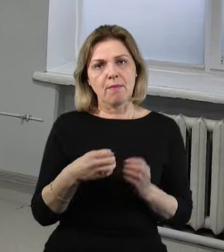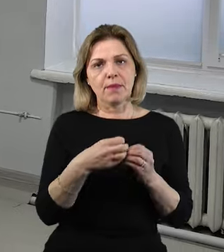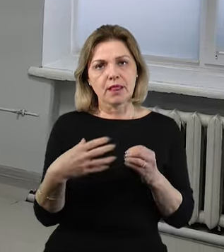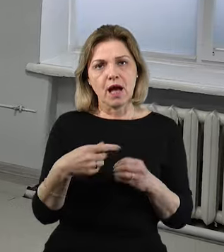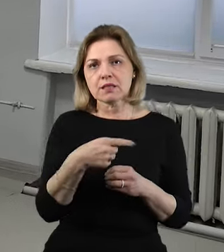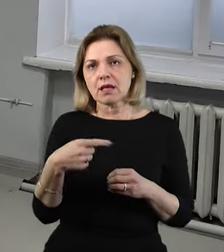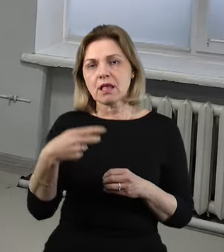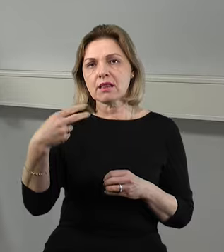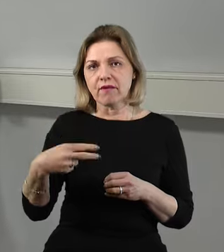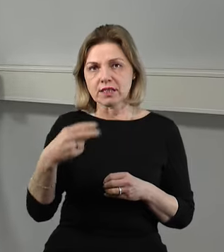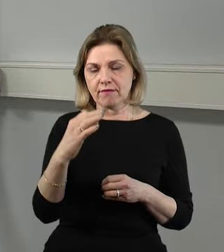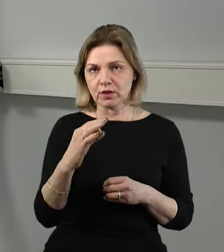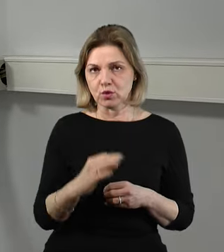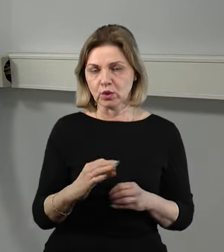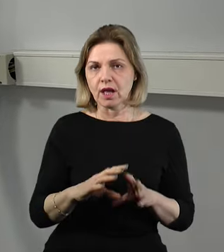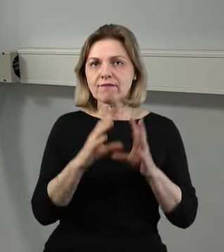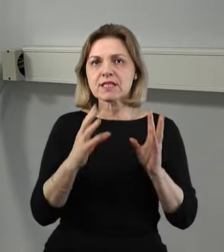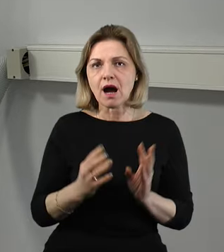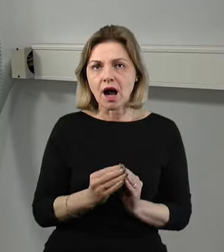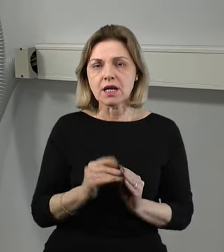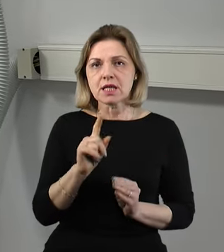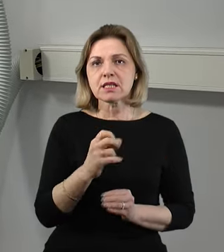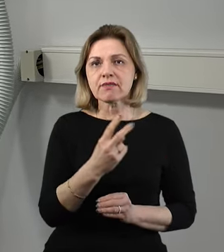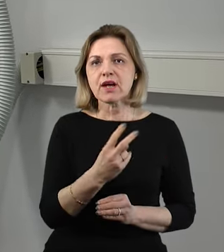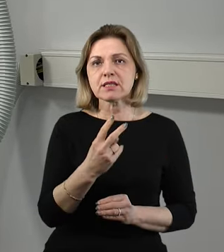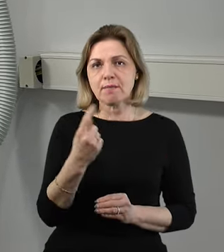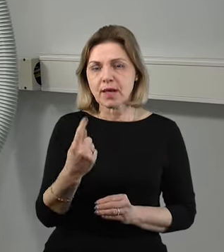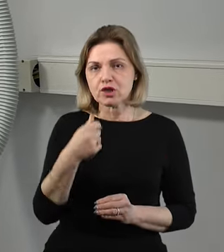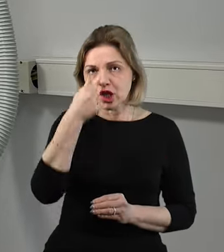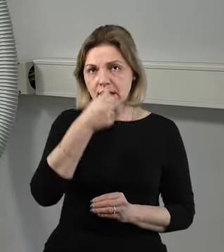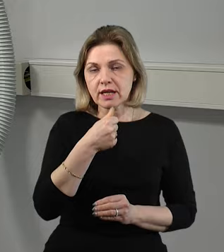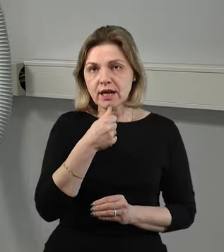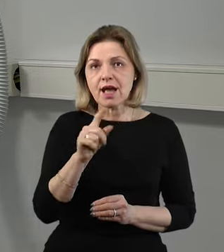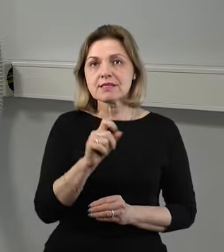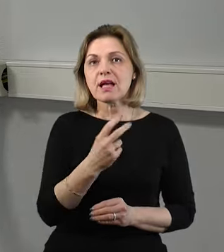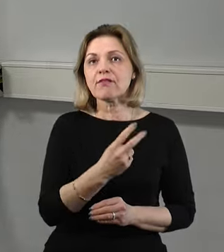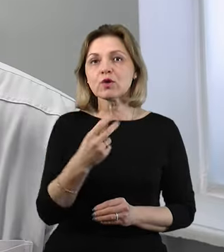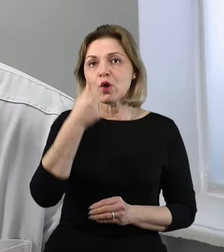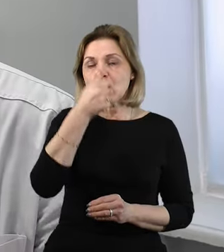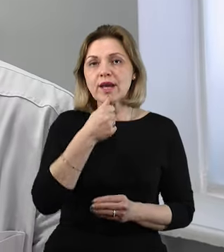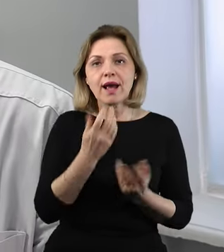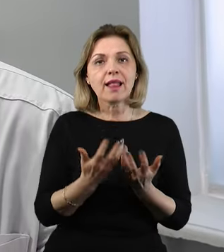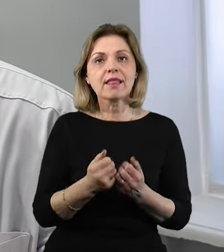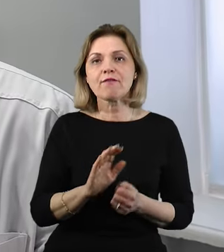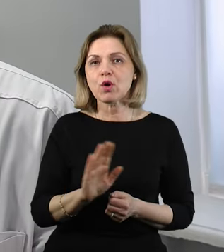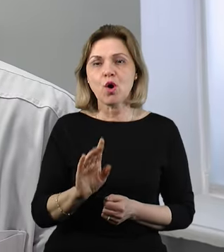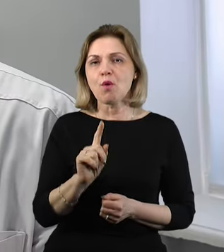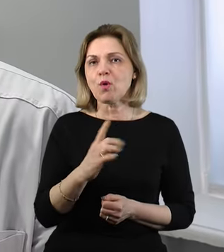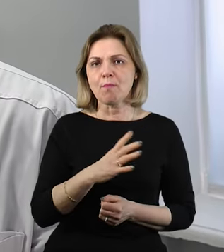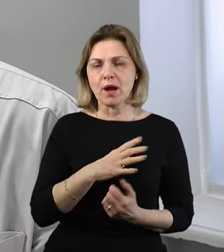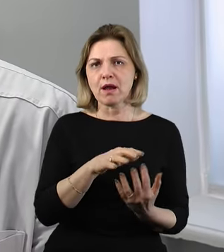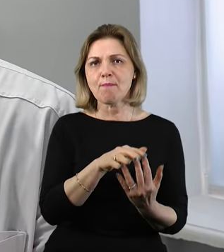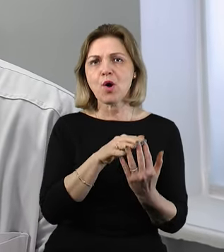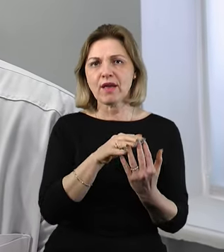на 15-20% у загальному, в порівнянні за 21 рік. З 22 ми не враховуємо, тому що населення було